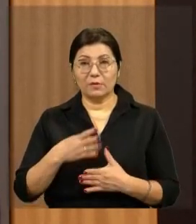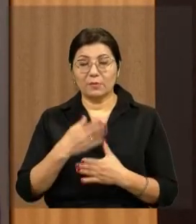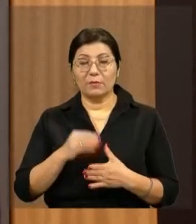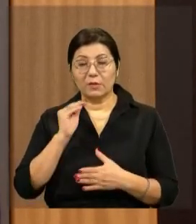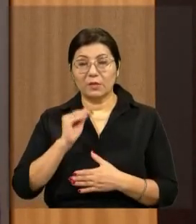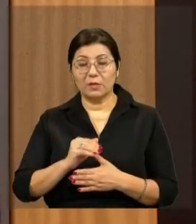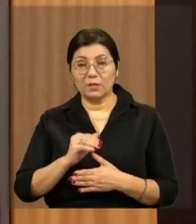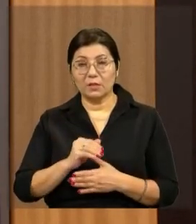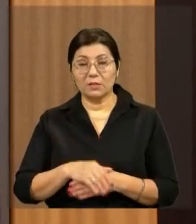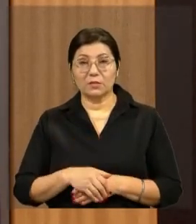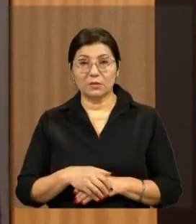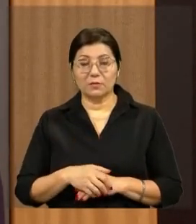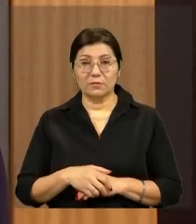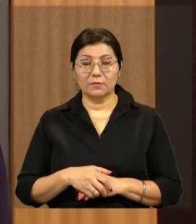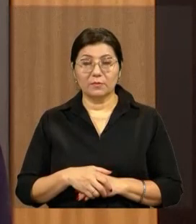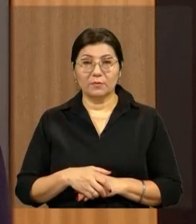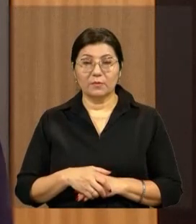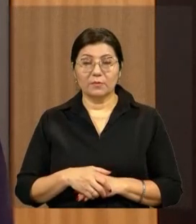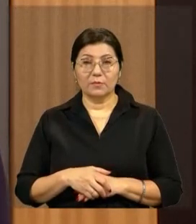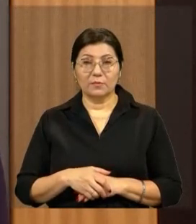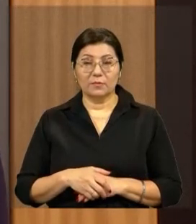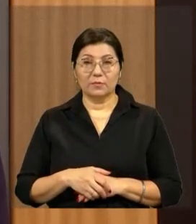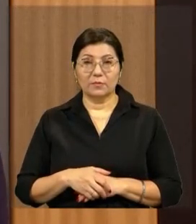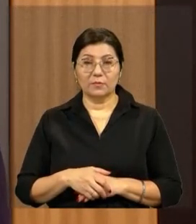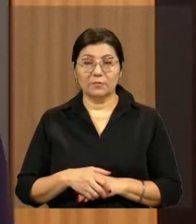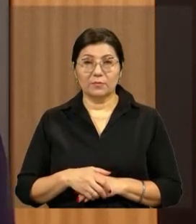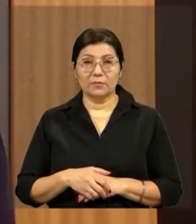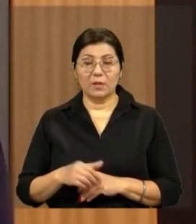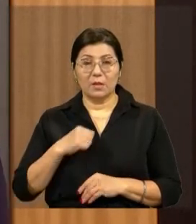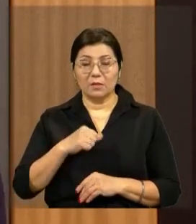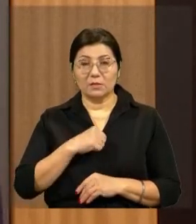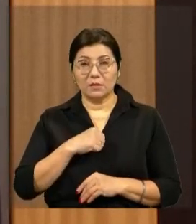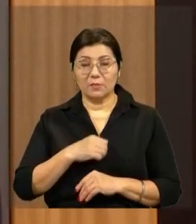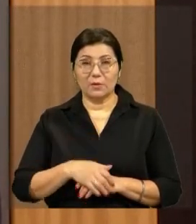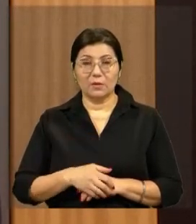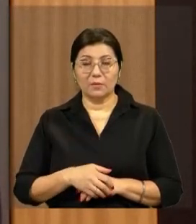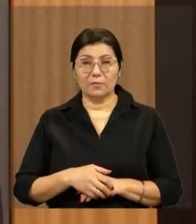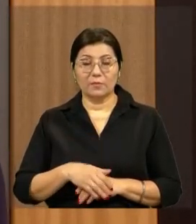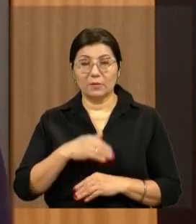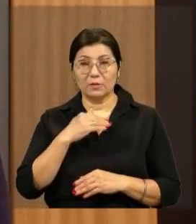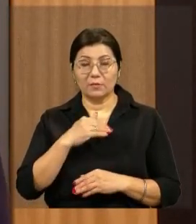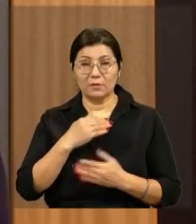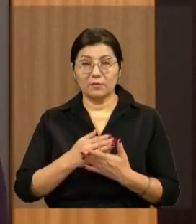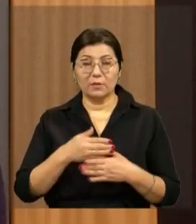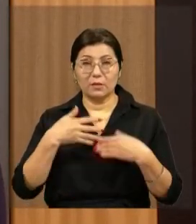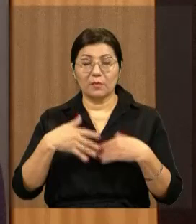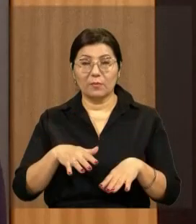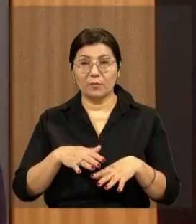2500-3000. И все сырье мы сами вот своего мяса